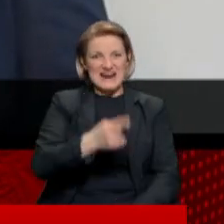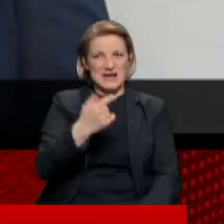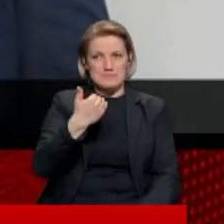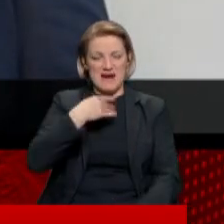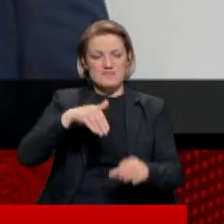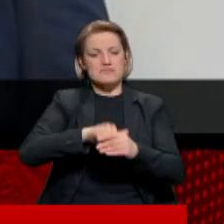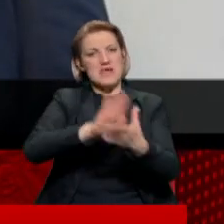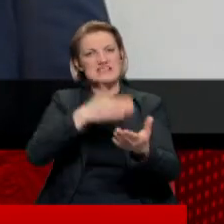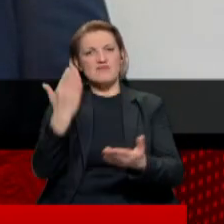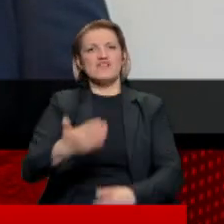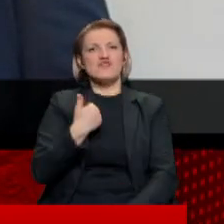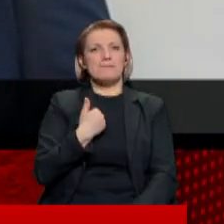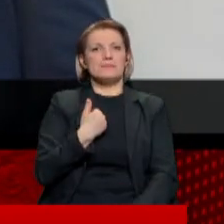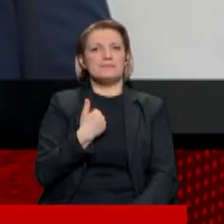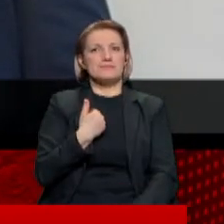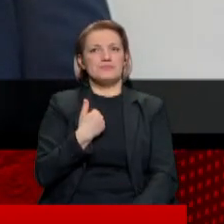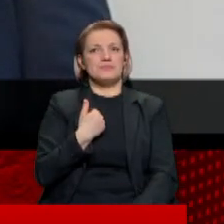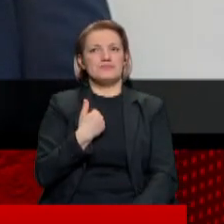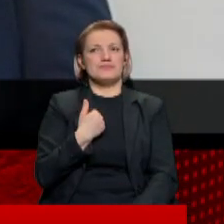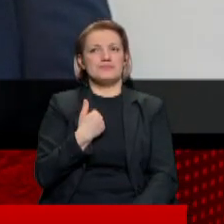ben vekillikten istifa edeceğim.